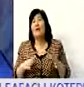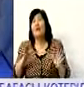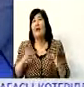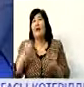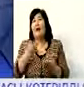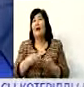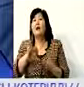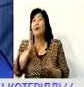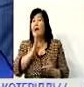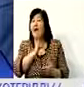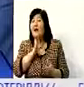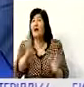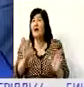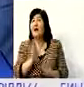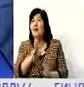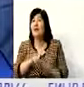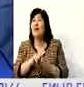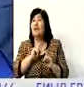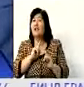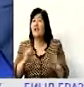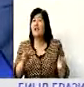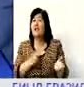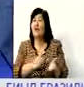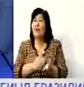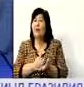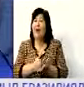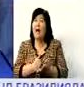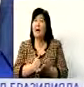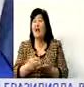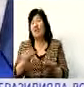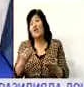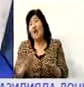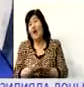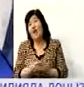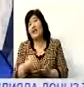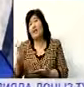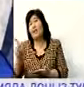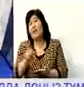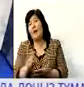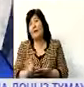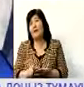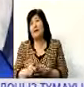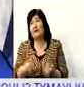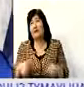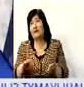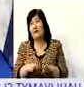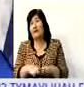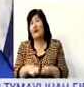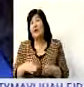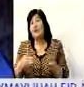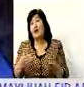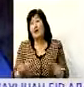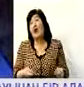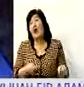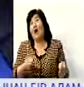бір керемет туындысын алып, жаңаша бағытта жаңарды бәрінде бір жаңа үн қосып дегендей жаңа өнімен алып